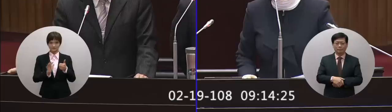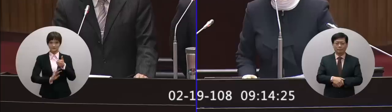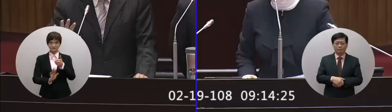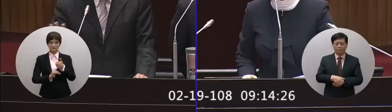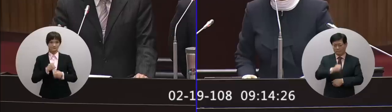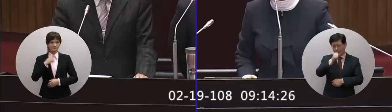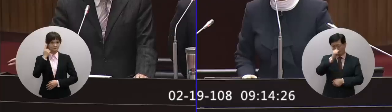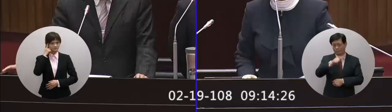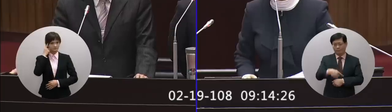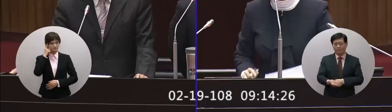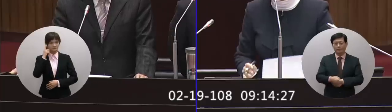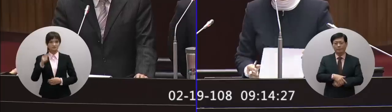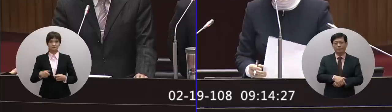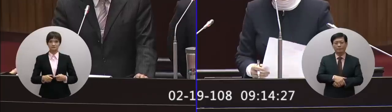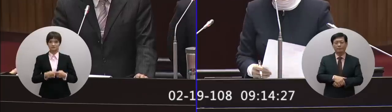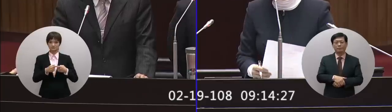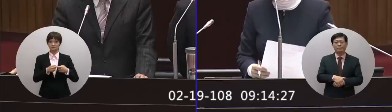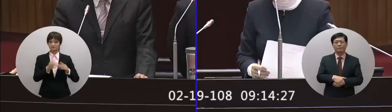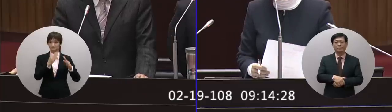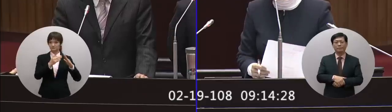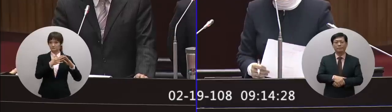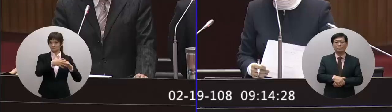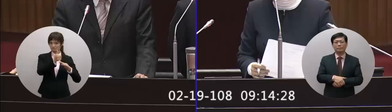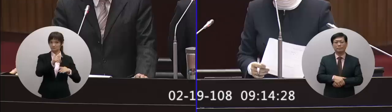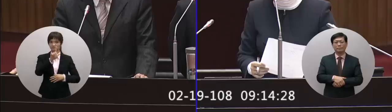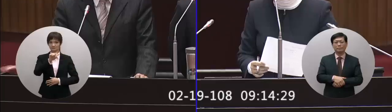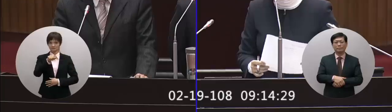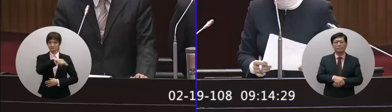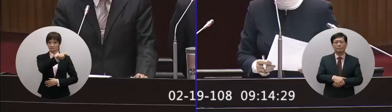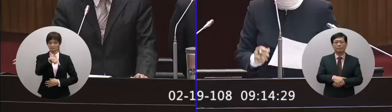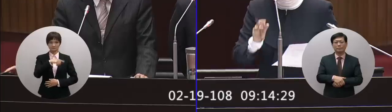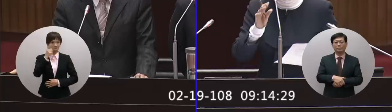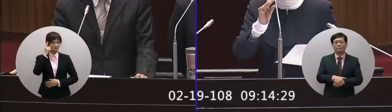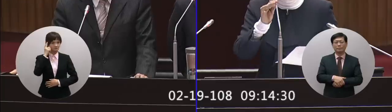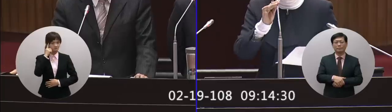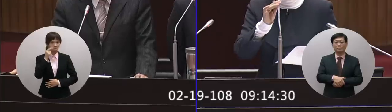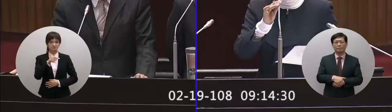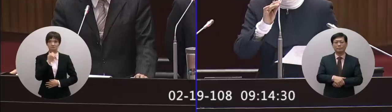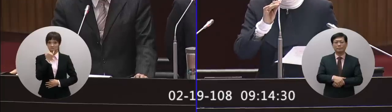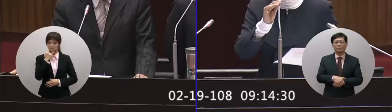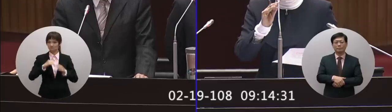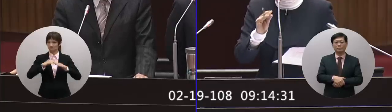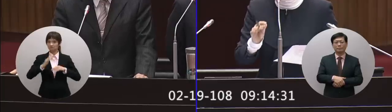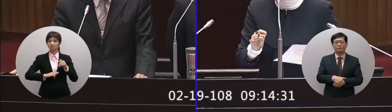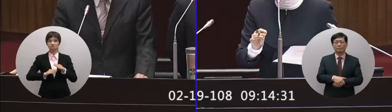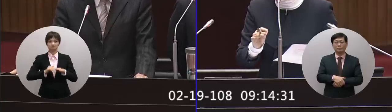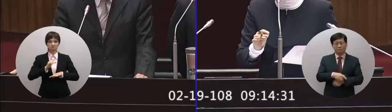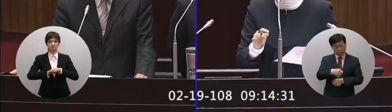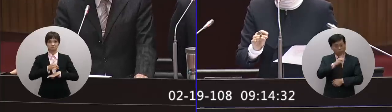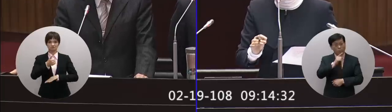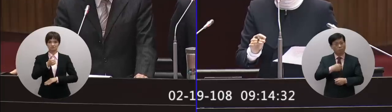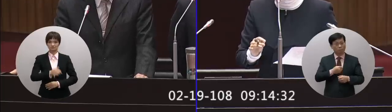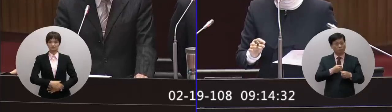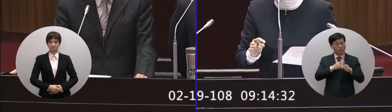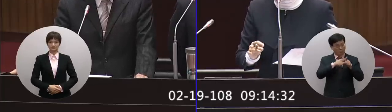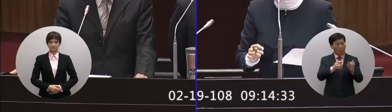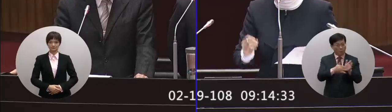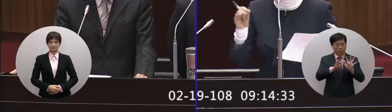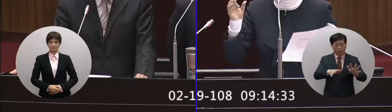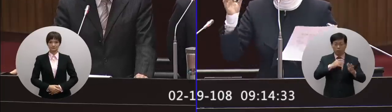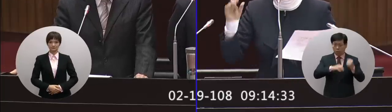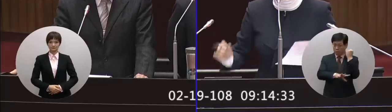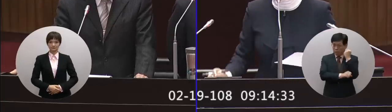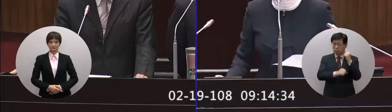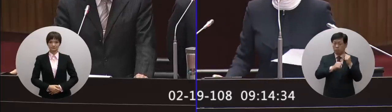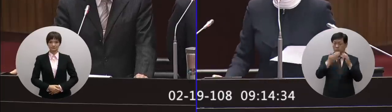员。 好， 我想前天第一线学校校长老师们的这个想法，应该会让这个教育推得更落实。 就因为这样，我们的基层的校长老师